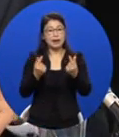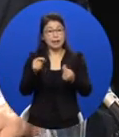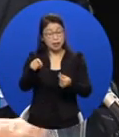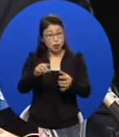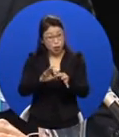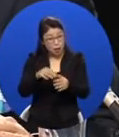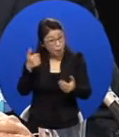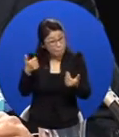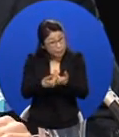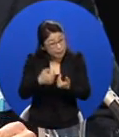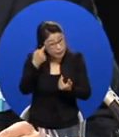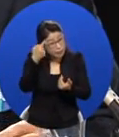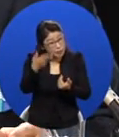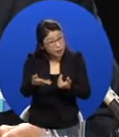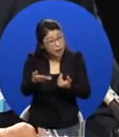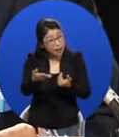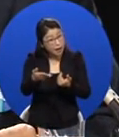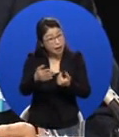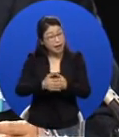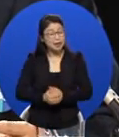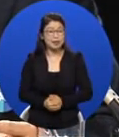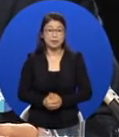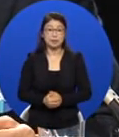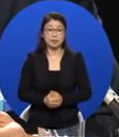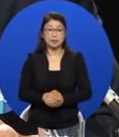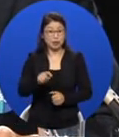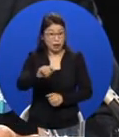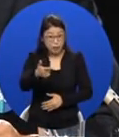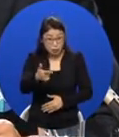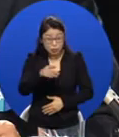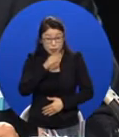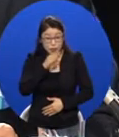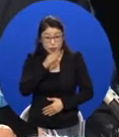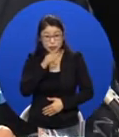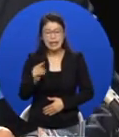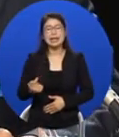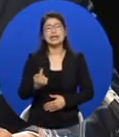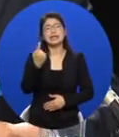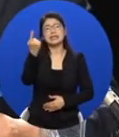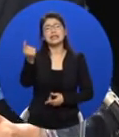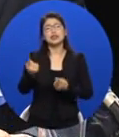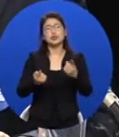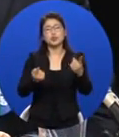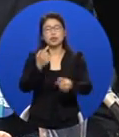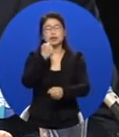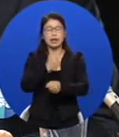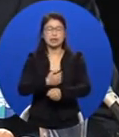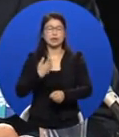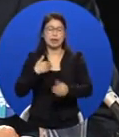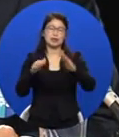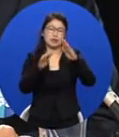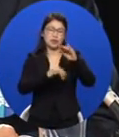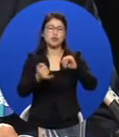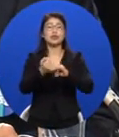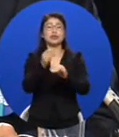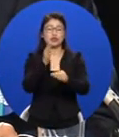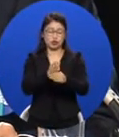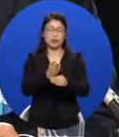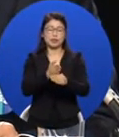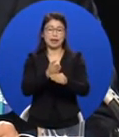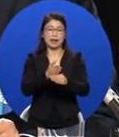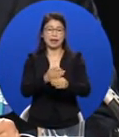반대하십니까? 상향 조정하는 건 반대하십니까? 그건 아니죠. 상향 조정을 하자고 저는 공약을 하고 있죠. 야, 저도 마찬가지입니다.